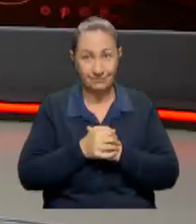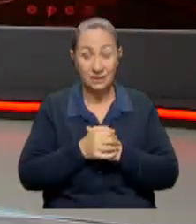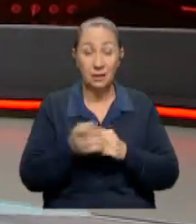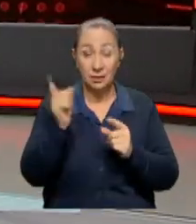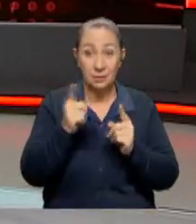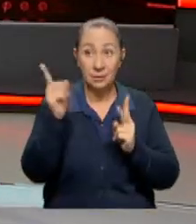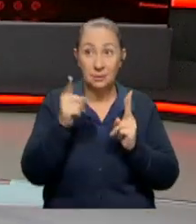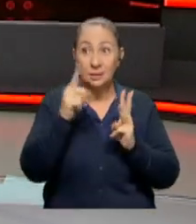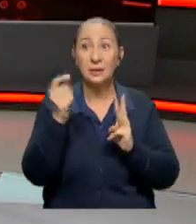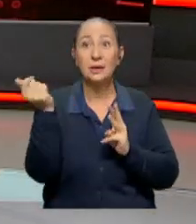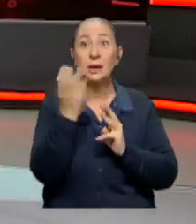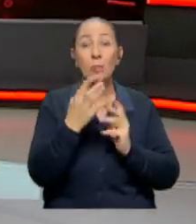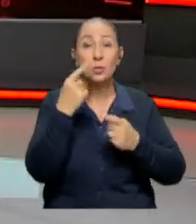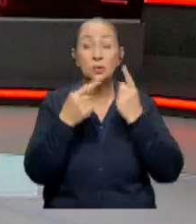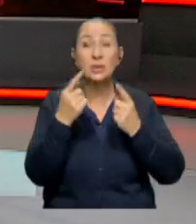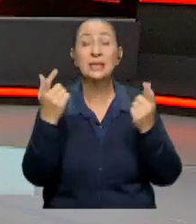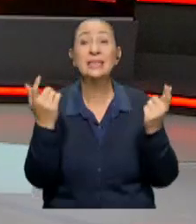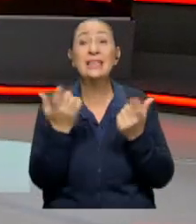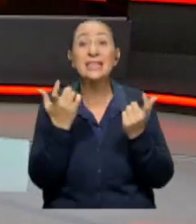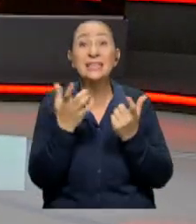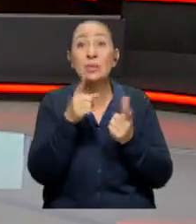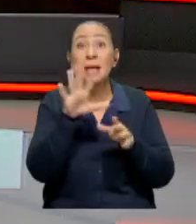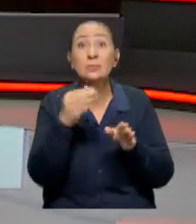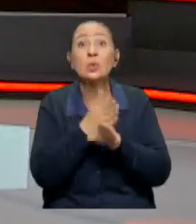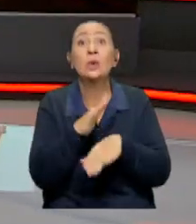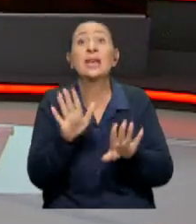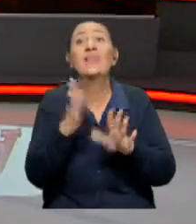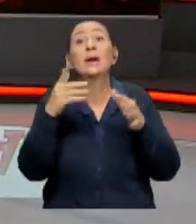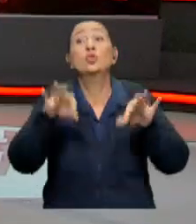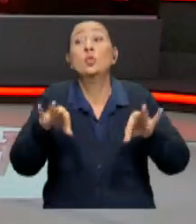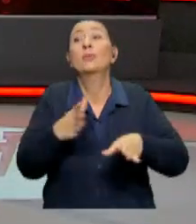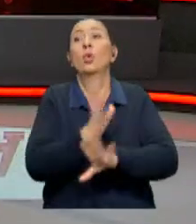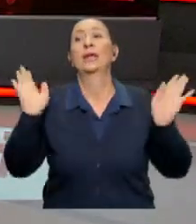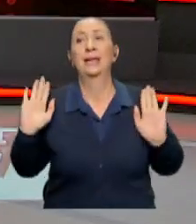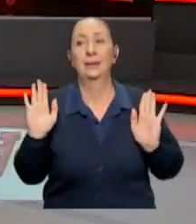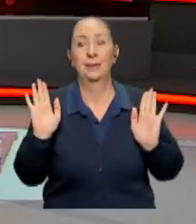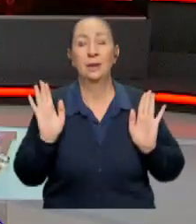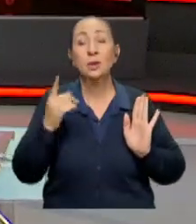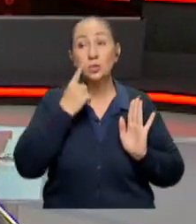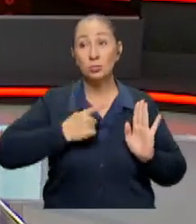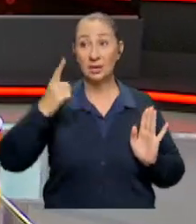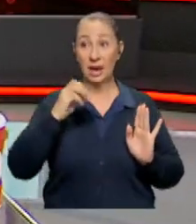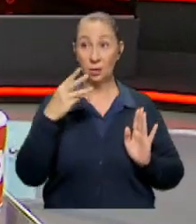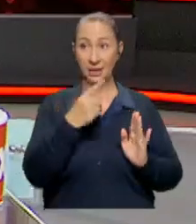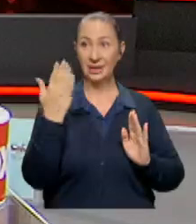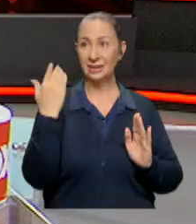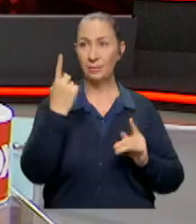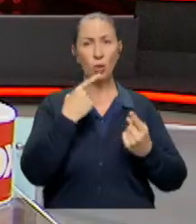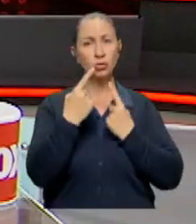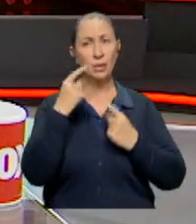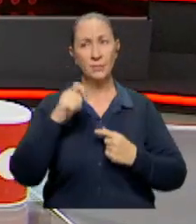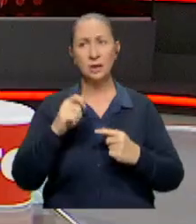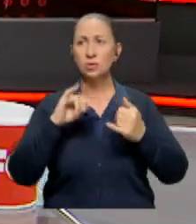Arka arkaya pek çok rakam sıralanıyor filan. Neredeyse bunların hiçbiri doğru değil. Ya da şu anda doğru değil. Cumhurbaşkanı Erdoğan da geçen bir konuşma